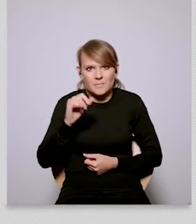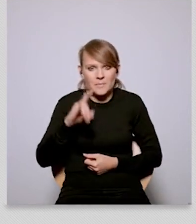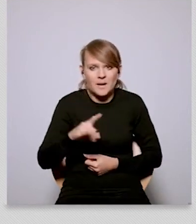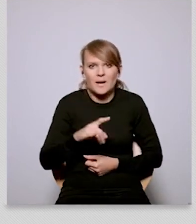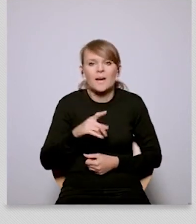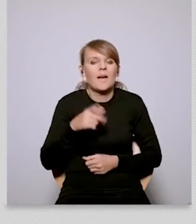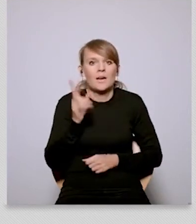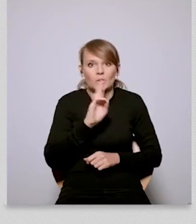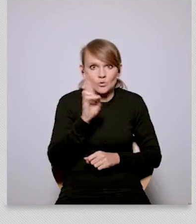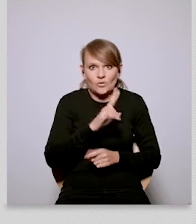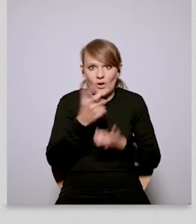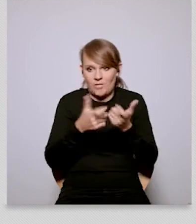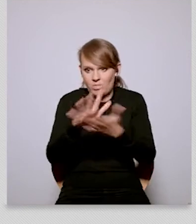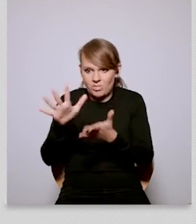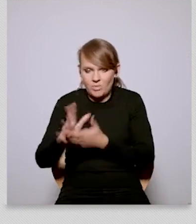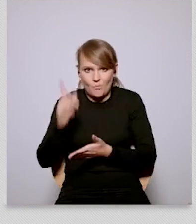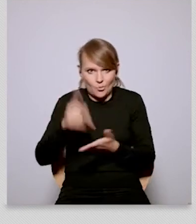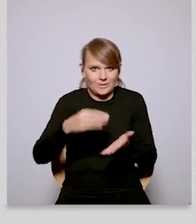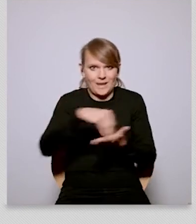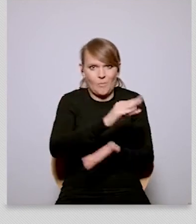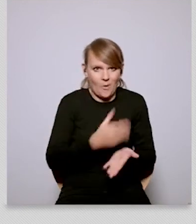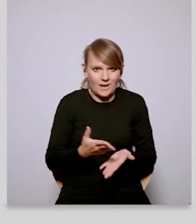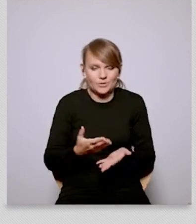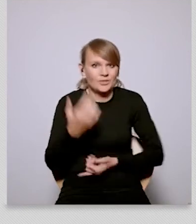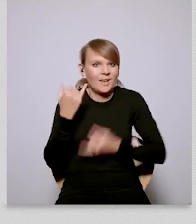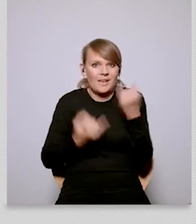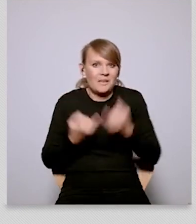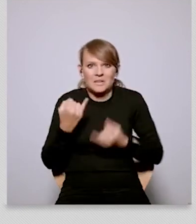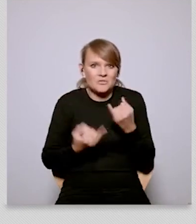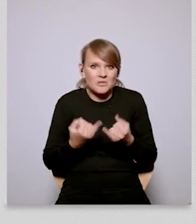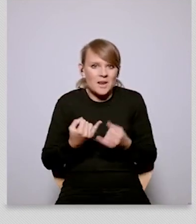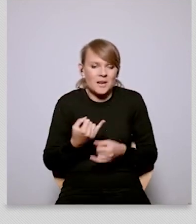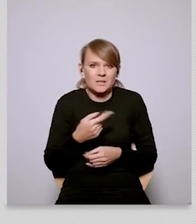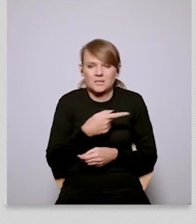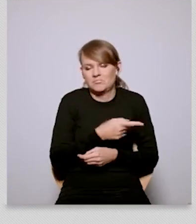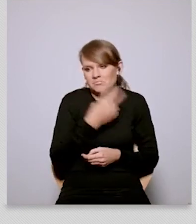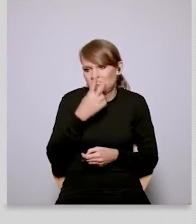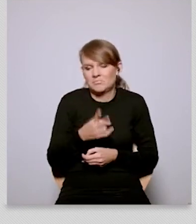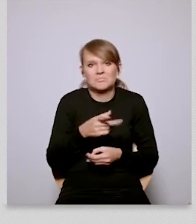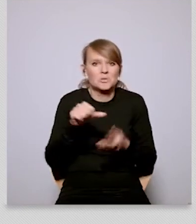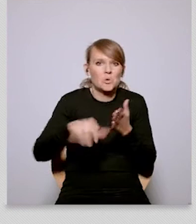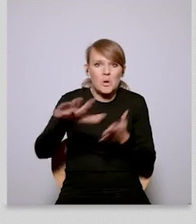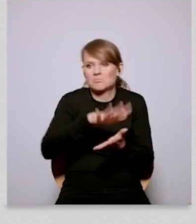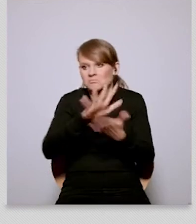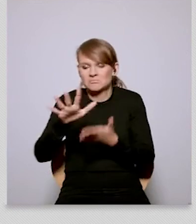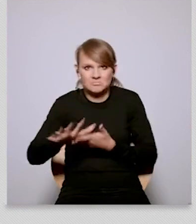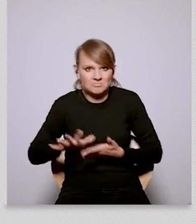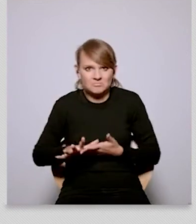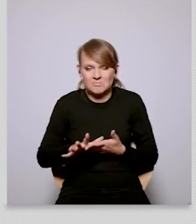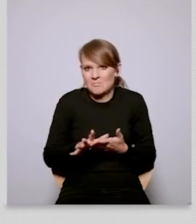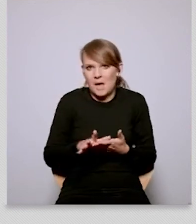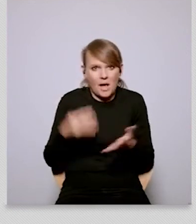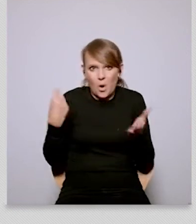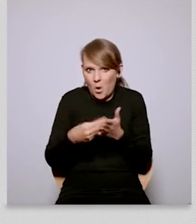zanieczyszcza no to musi za to zapłacić bo jeżeli nie będzie tego sygnału że zanieczyszczenie środowiska generuje konkretne